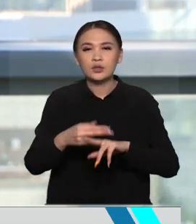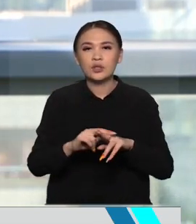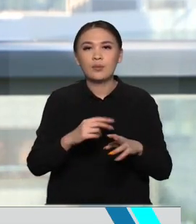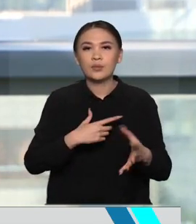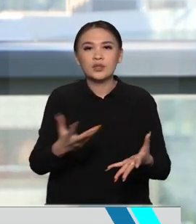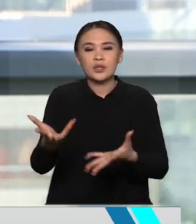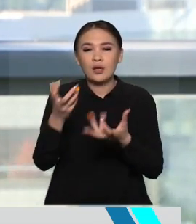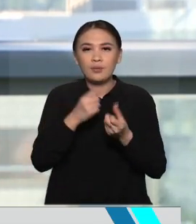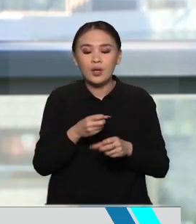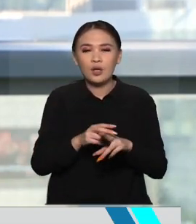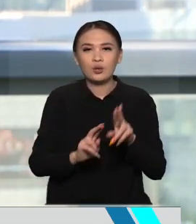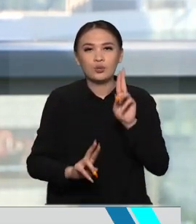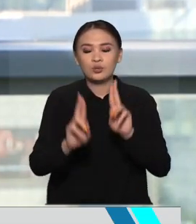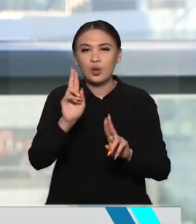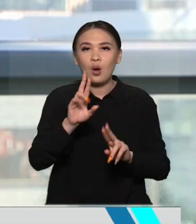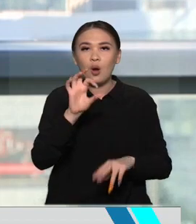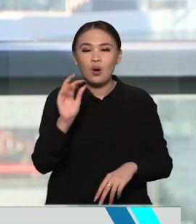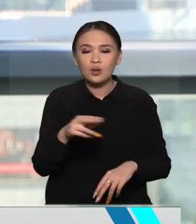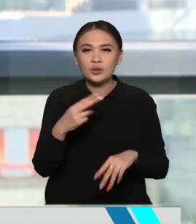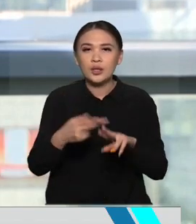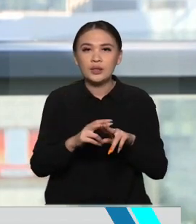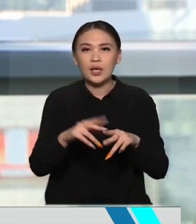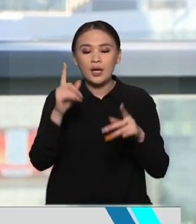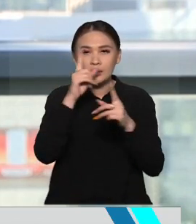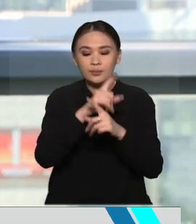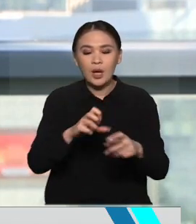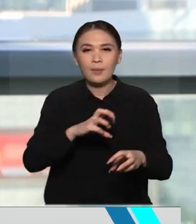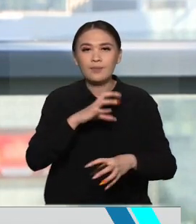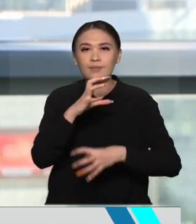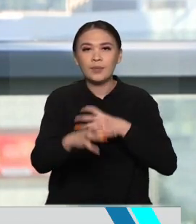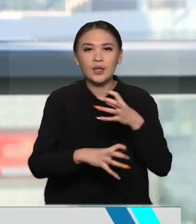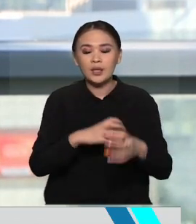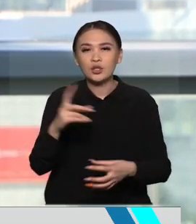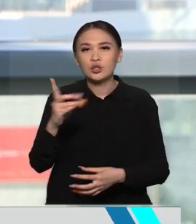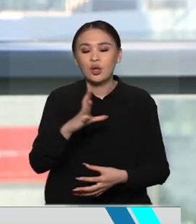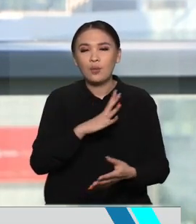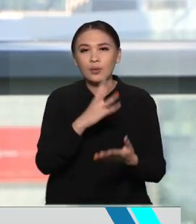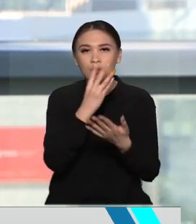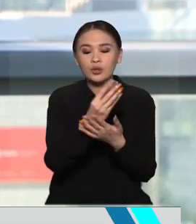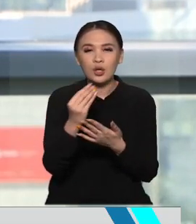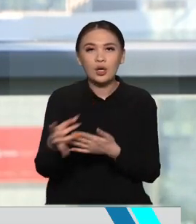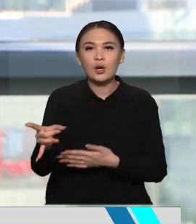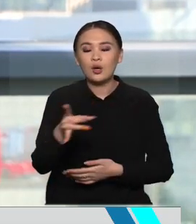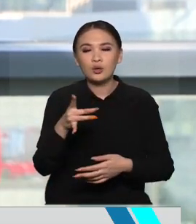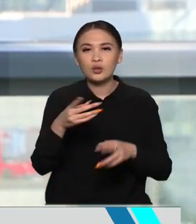этот уникальный культурный код с собой, распространяя по всему миру и обозначая принадлежность к родине